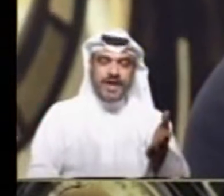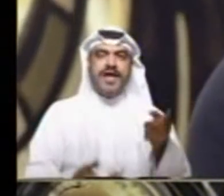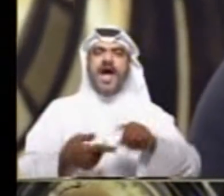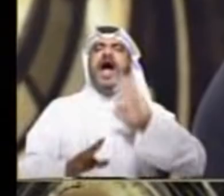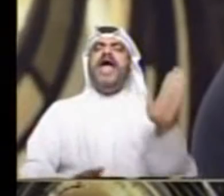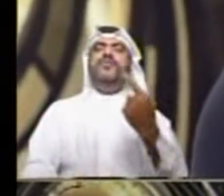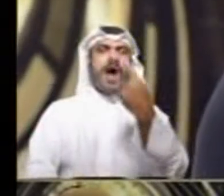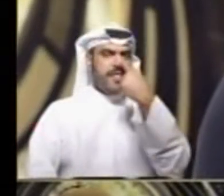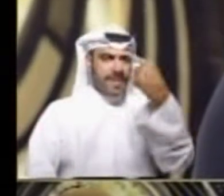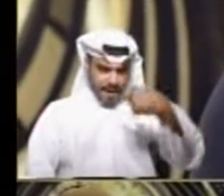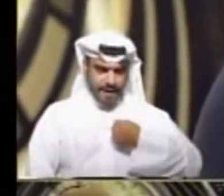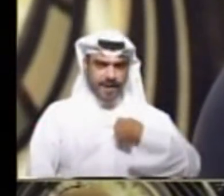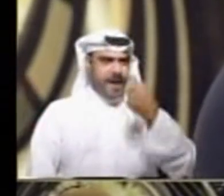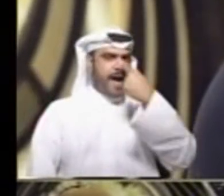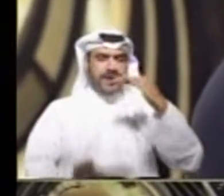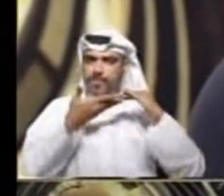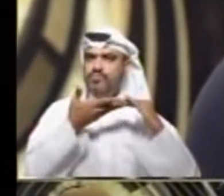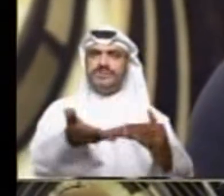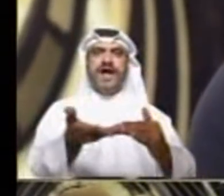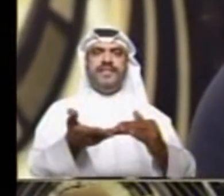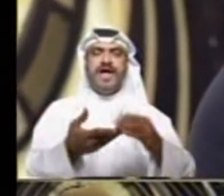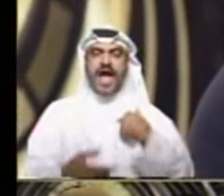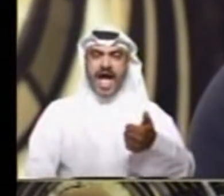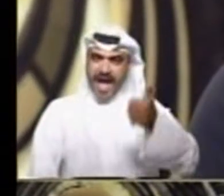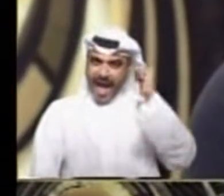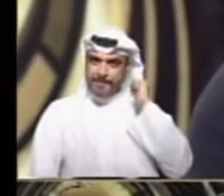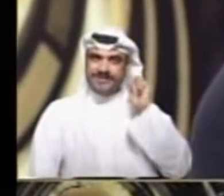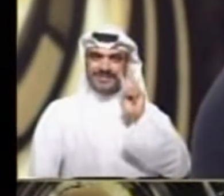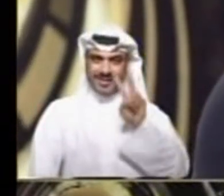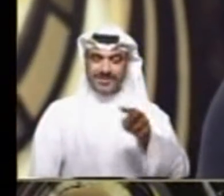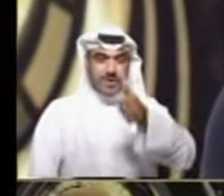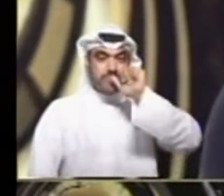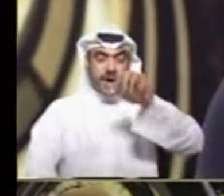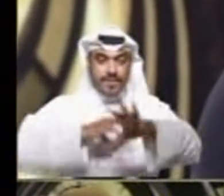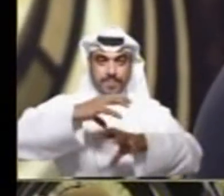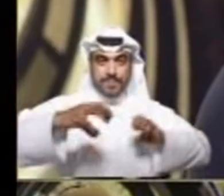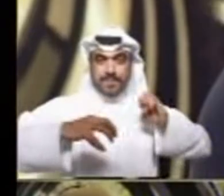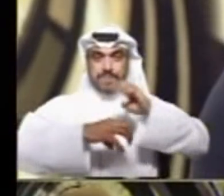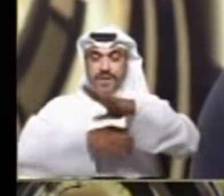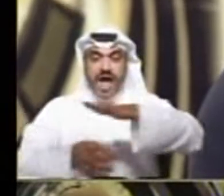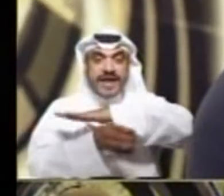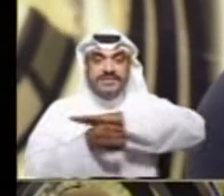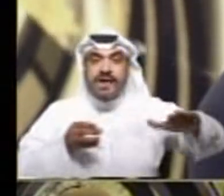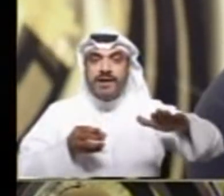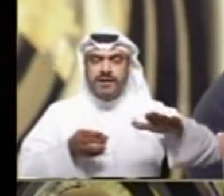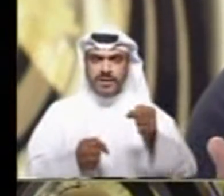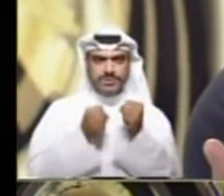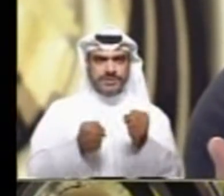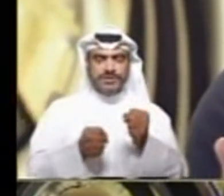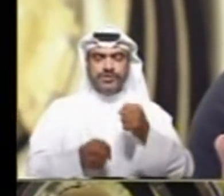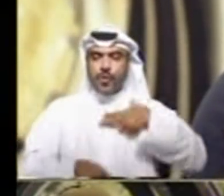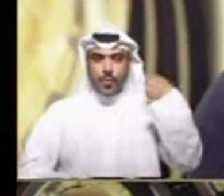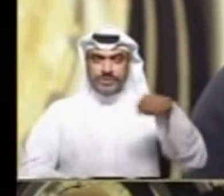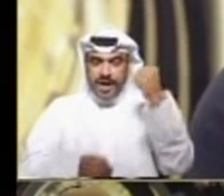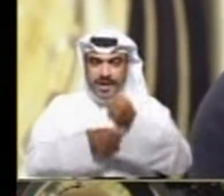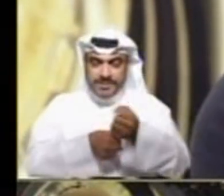واحد يطلب منا اي خدمه احنا نقوم فيها. يعني مثلا امس صار ويانا موقف ان منهول يكرم السامع المجاري كان مسكر، وزارة الأشغال